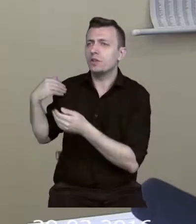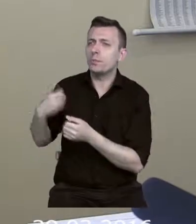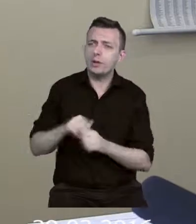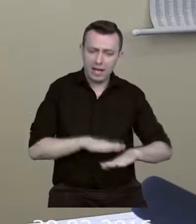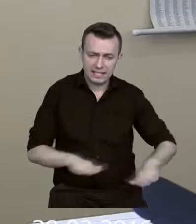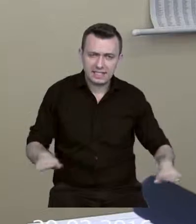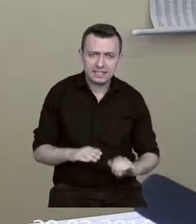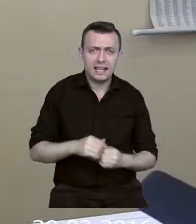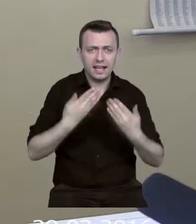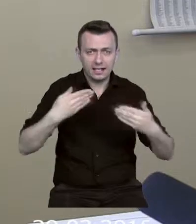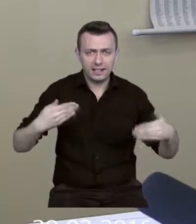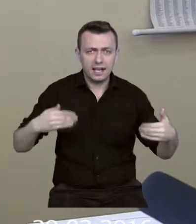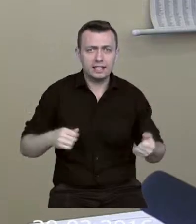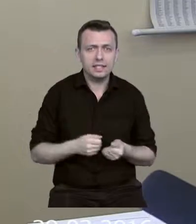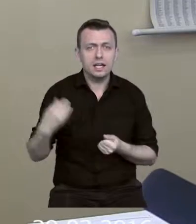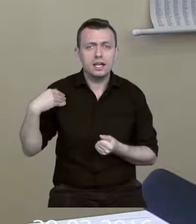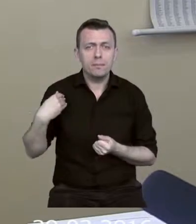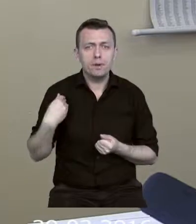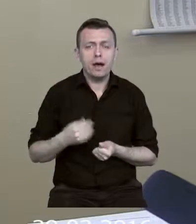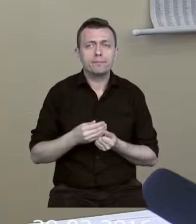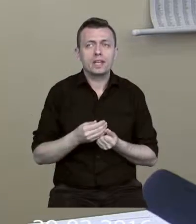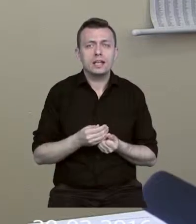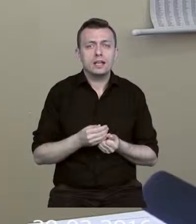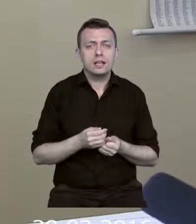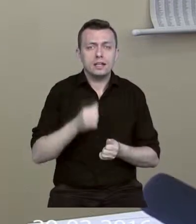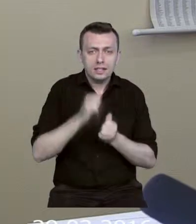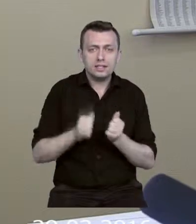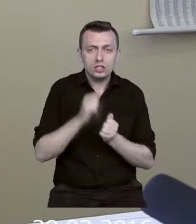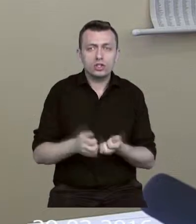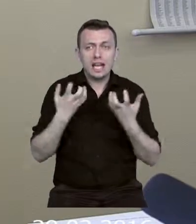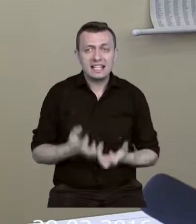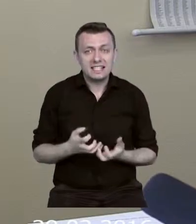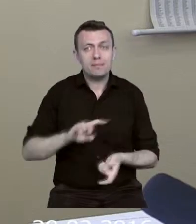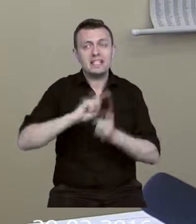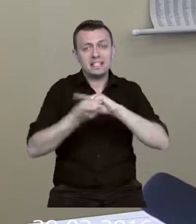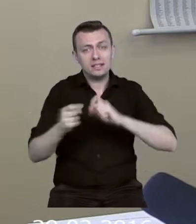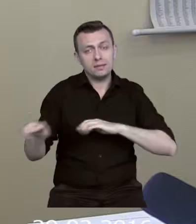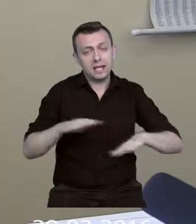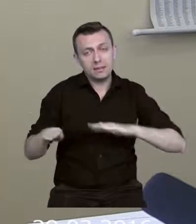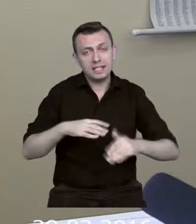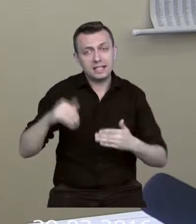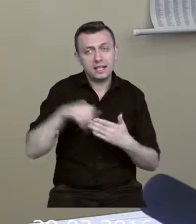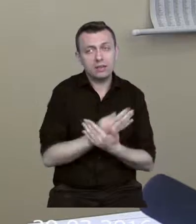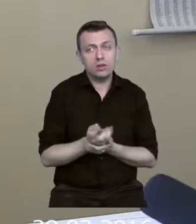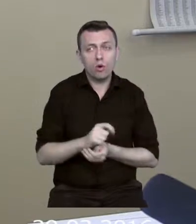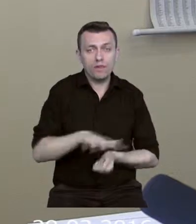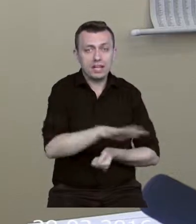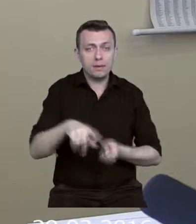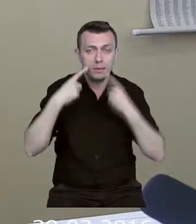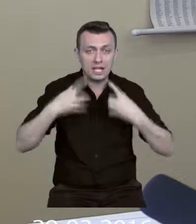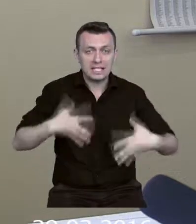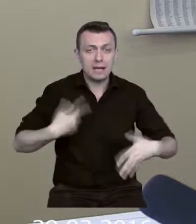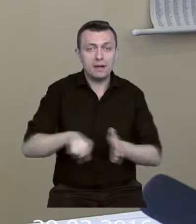to wszystko wyczyszczone. No chcielibyśmy doprowadzić do tego, żeby tam powstał plac zabaw, ale to będzie dopiero skorelowane z tym, jak będzie zrobiony